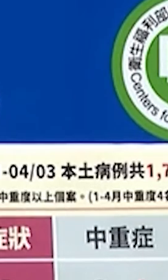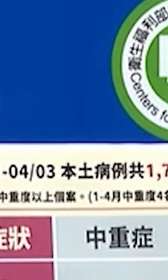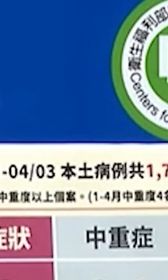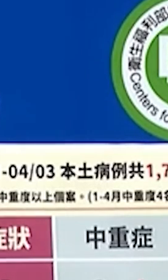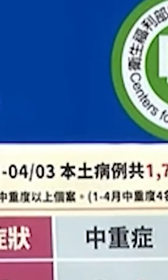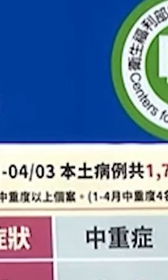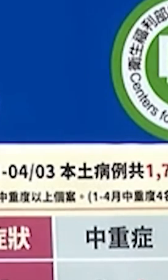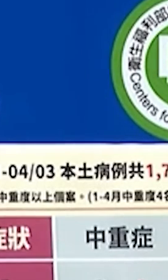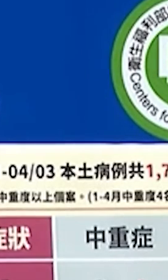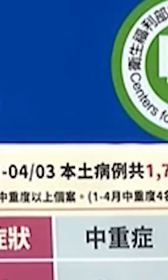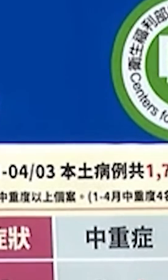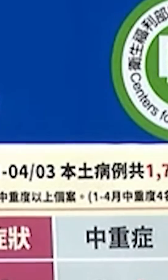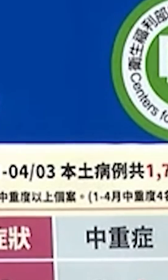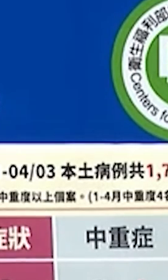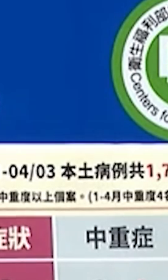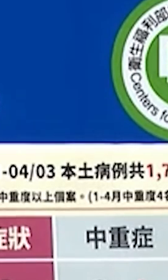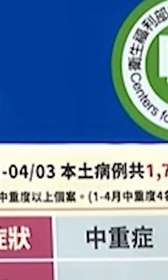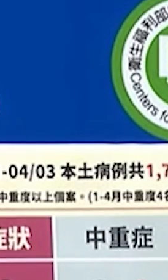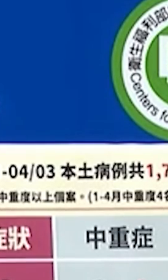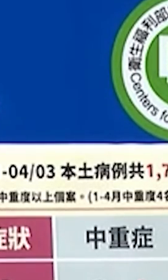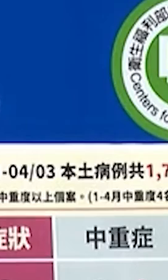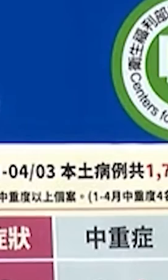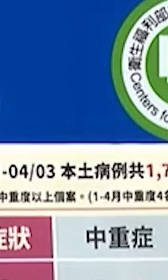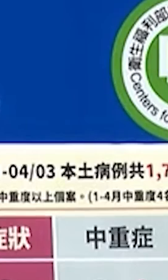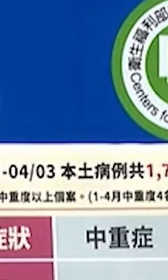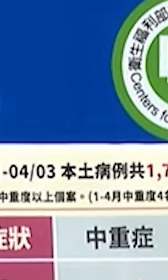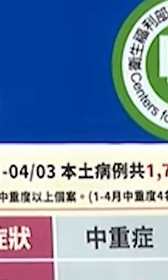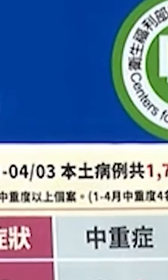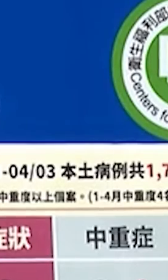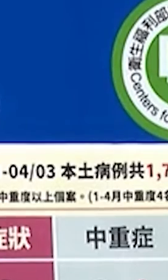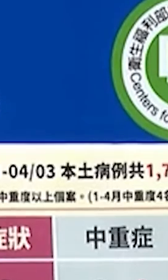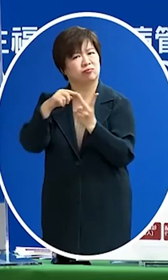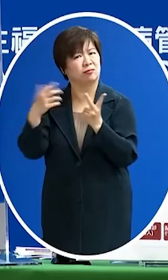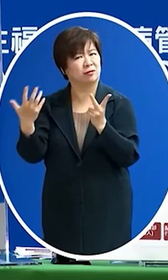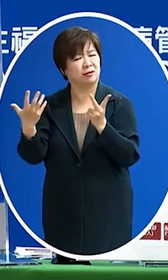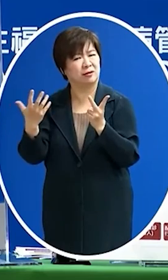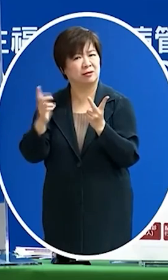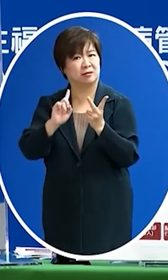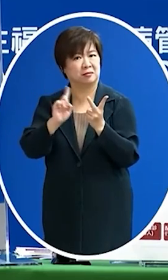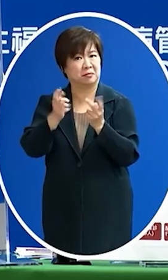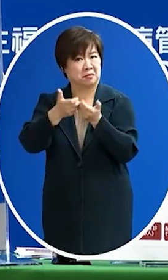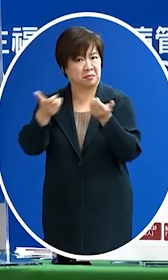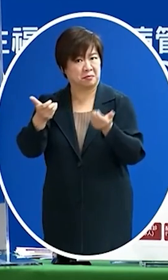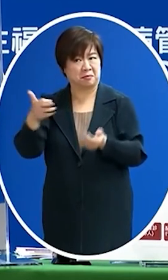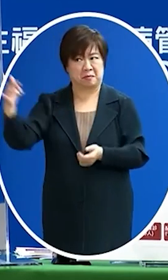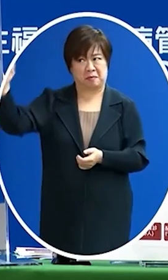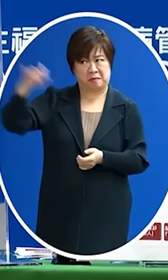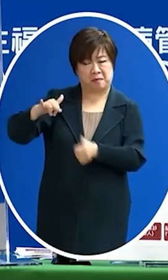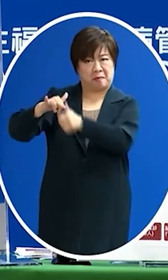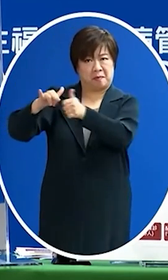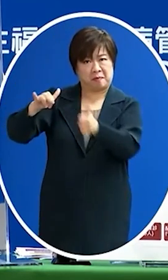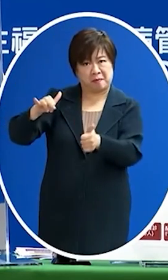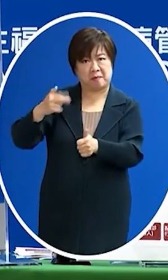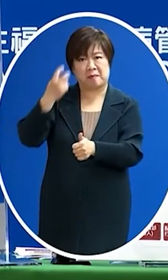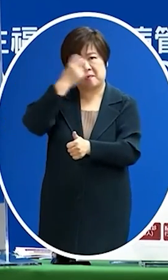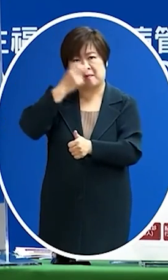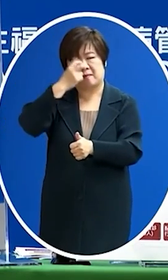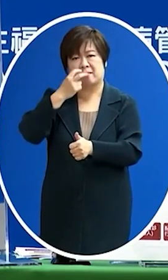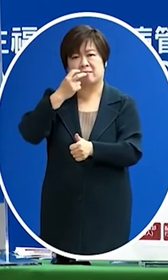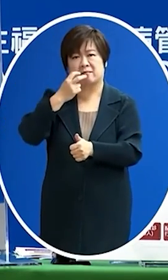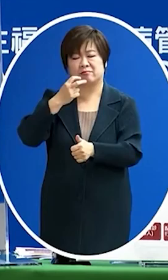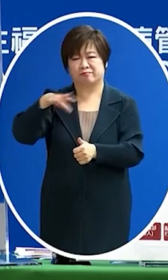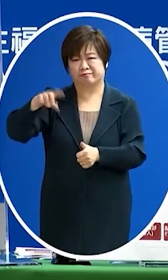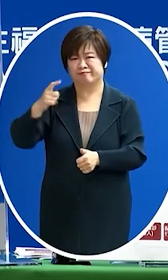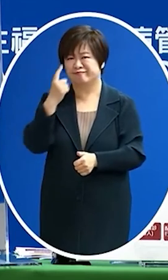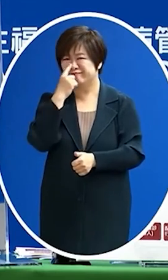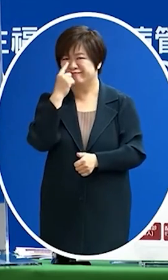有人疑惑，为何台湾机场落地采检不用申喉唾液的方式？ 我们在落地采检的部分都用